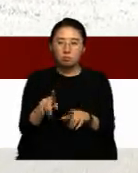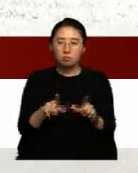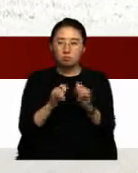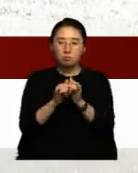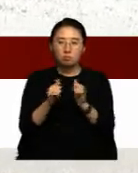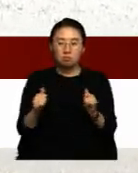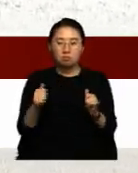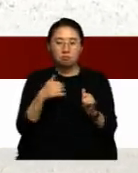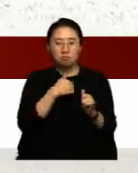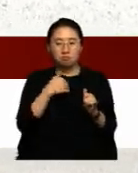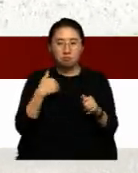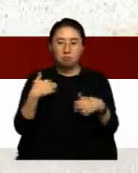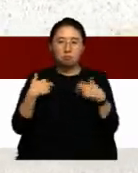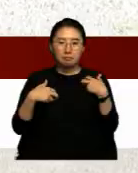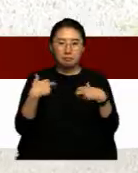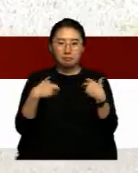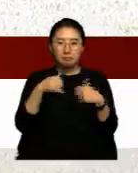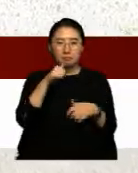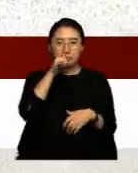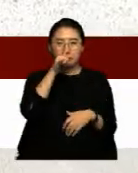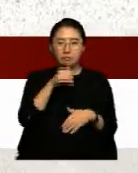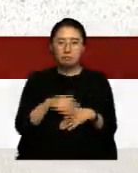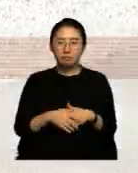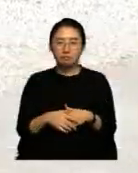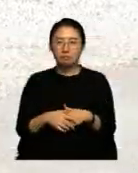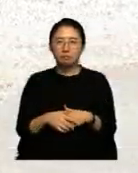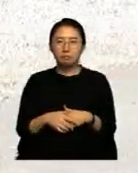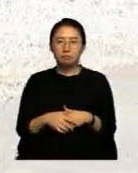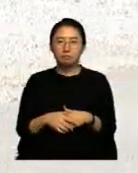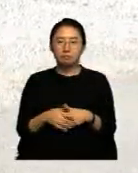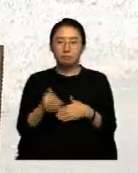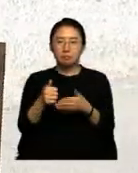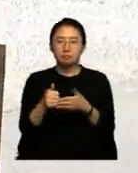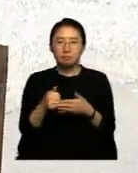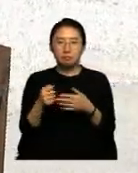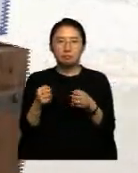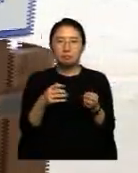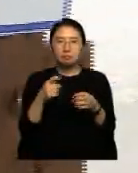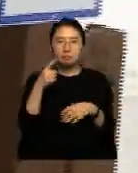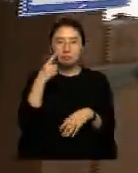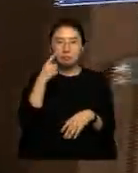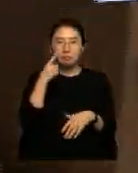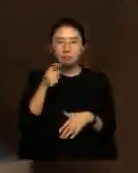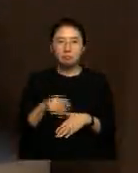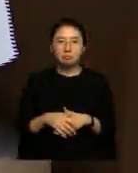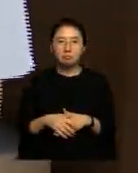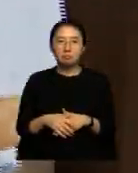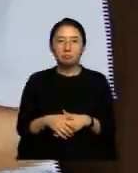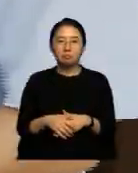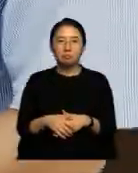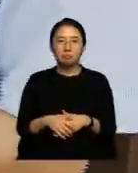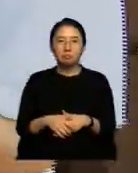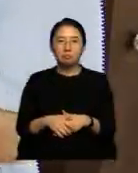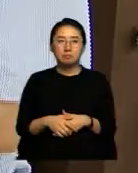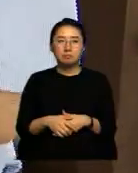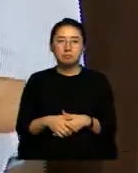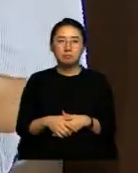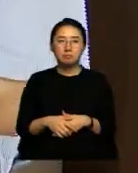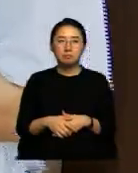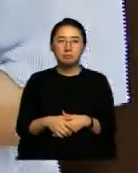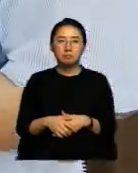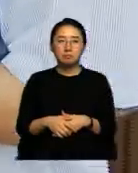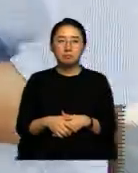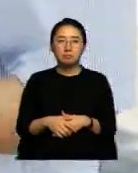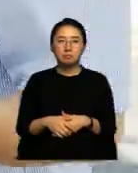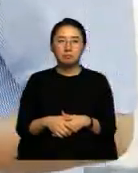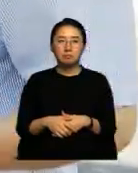주민들 상당히 재미가 쏠쏠하다고 합니다. 그렇다면 이장님 모시고 한번 얘기를 직접 들어보겠습니다. 자, 이장님 잠깐 나와주시죠. 네.